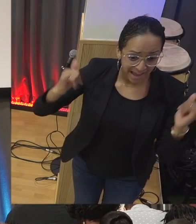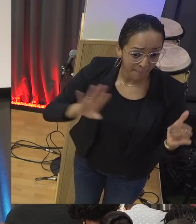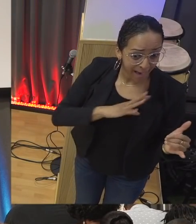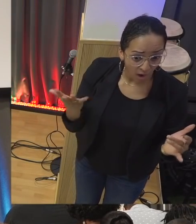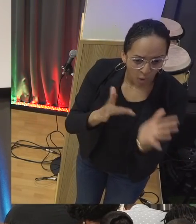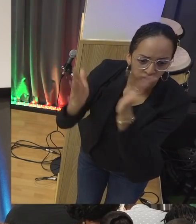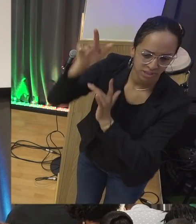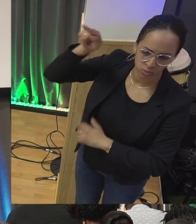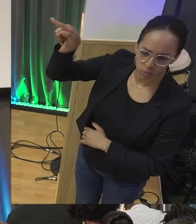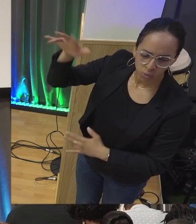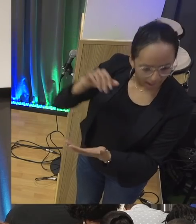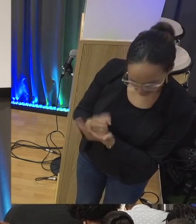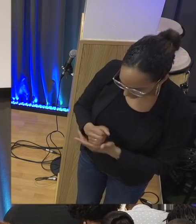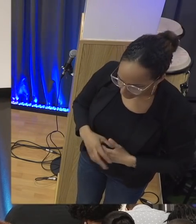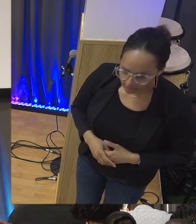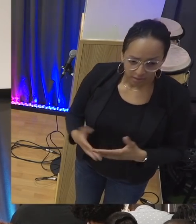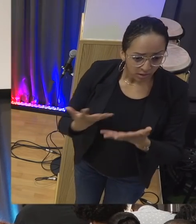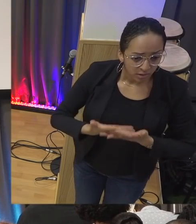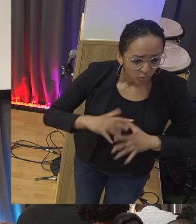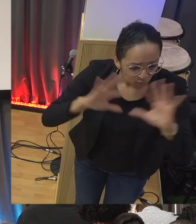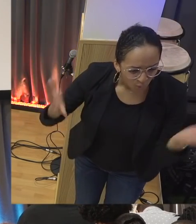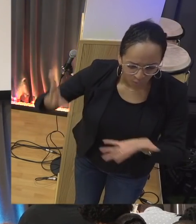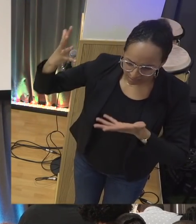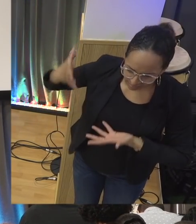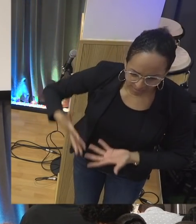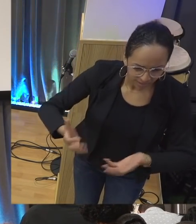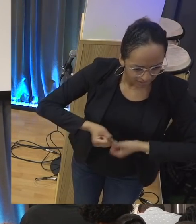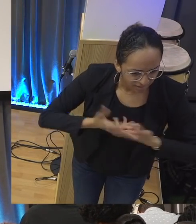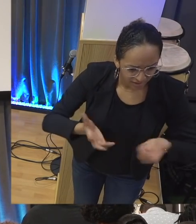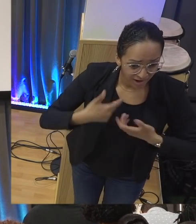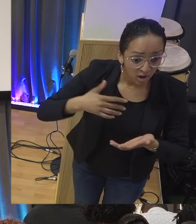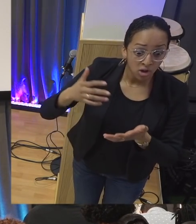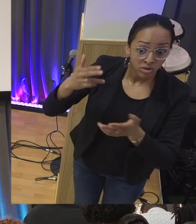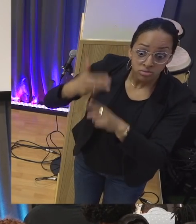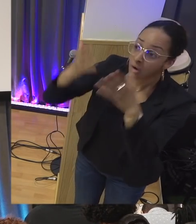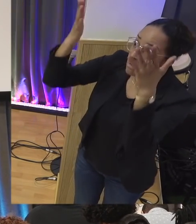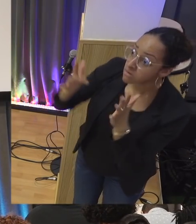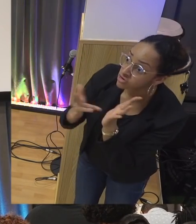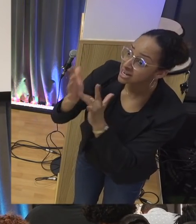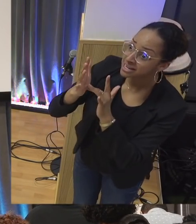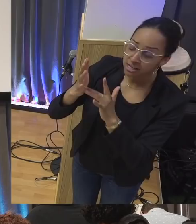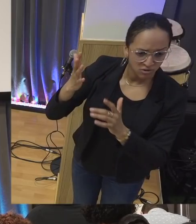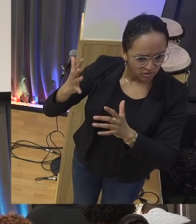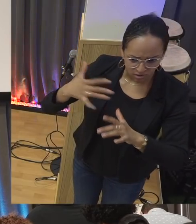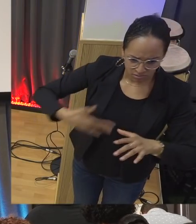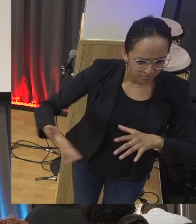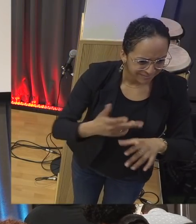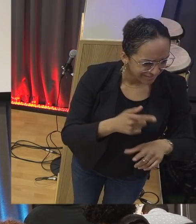Jésus. Et Seigneur, tout ce qui a été proclamé, déclaré, je le brise dans le nom de Jésus. Tout ce qui ne rentre pas dans ta volonté au nom de